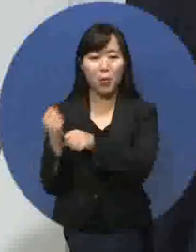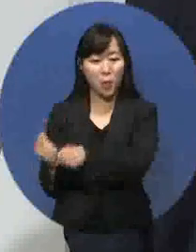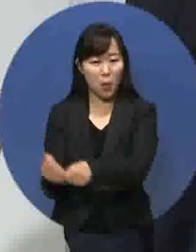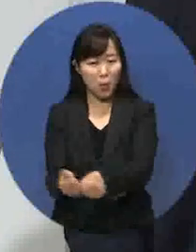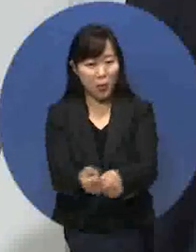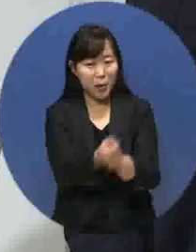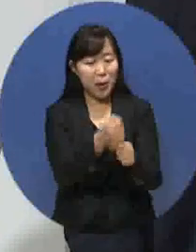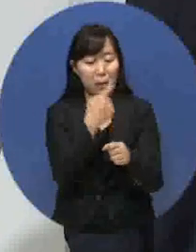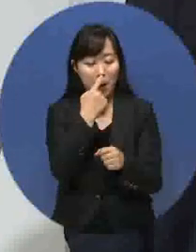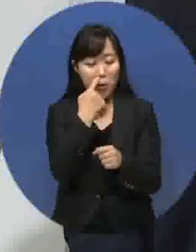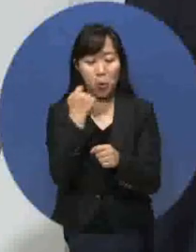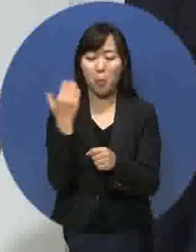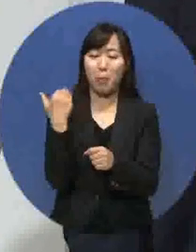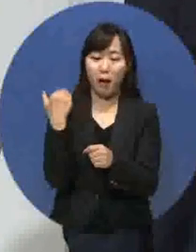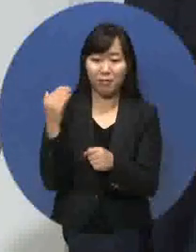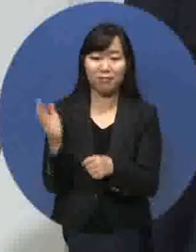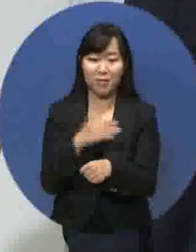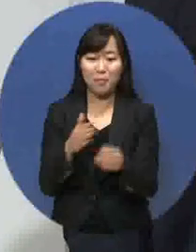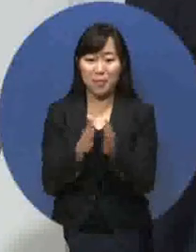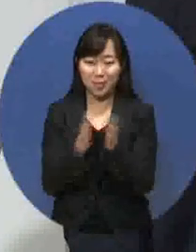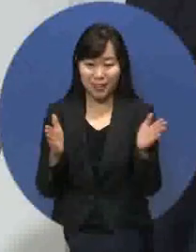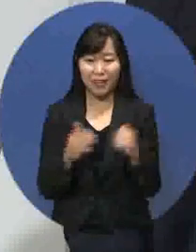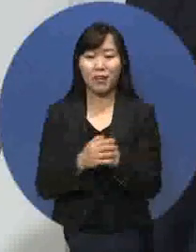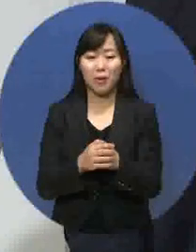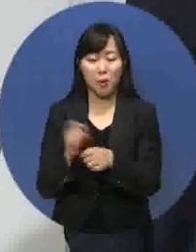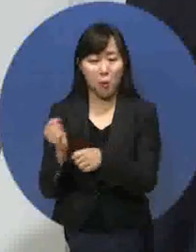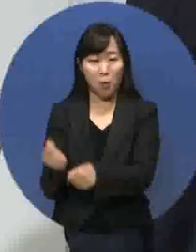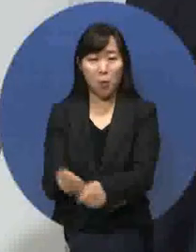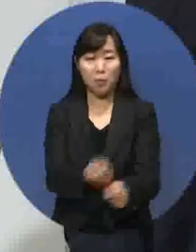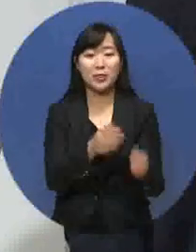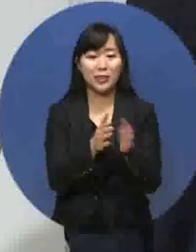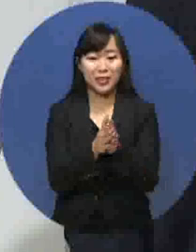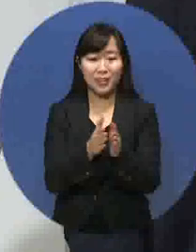좀 배운 지 얼마 안 됐는데 골프에 좀 입문을 해서